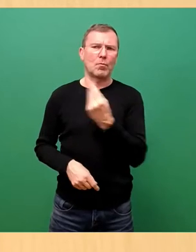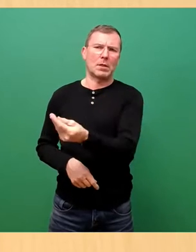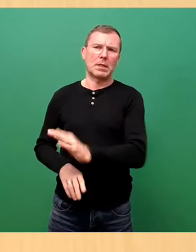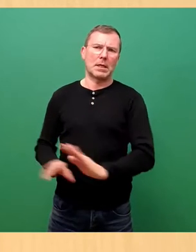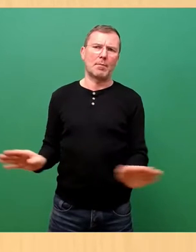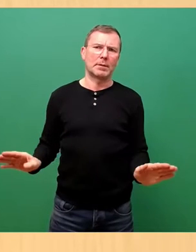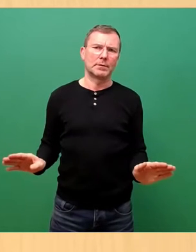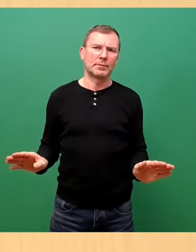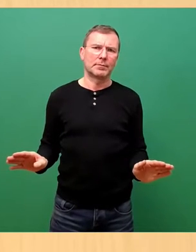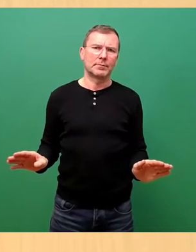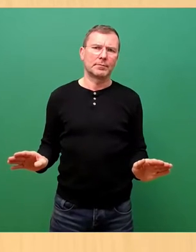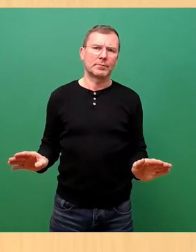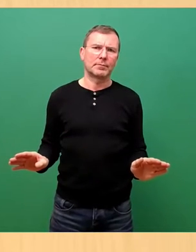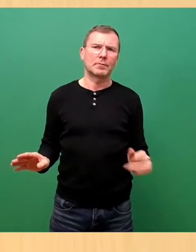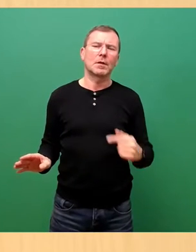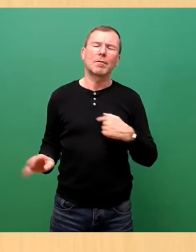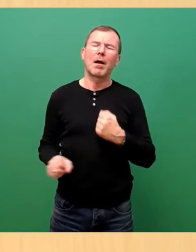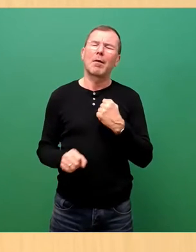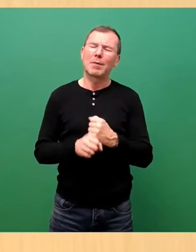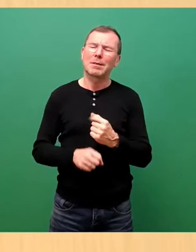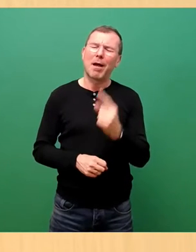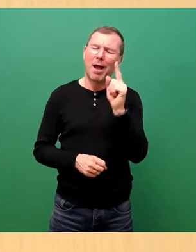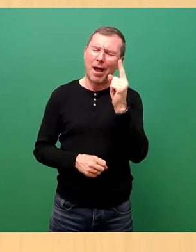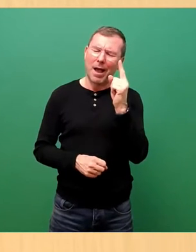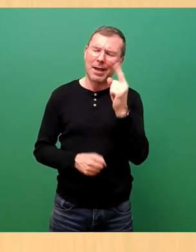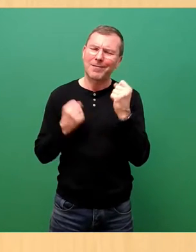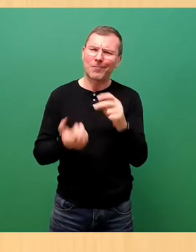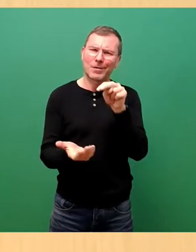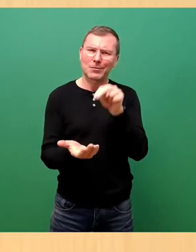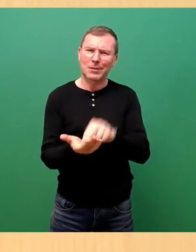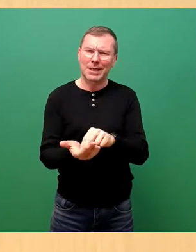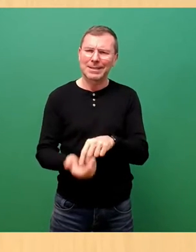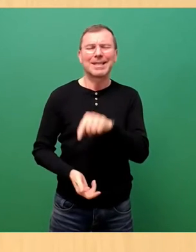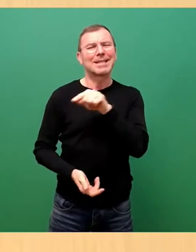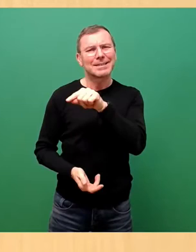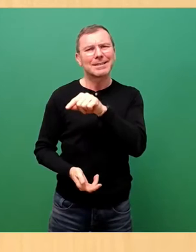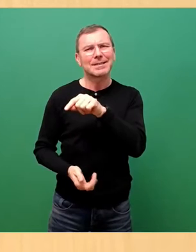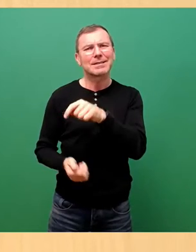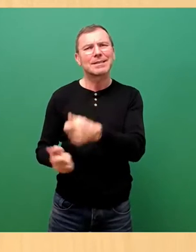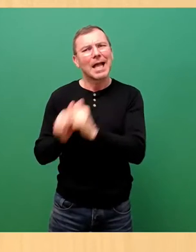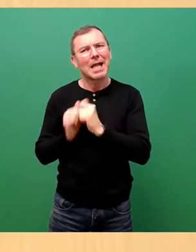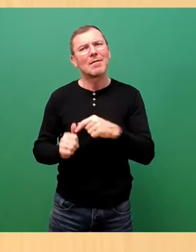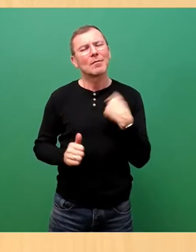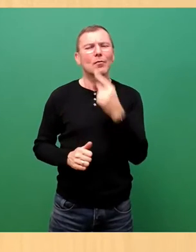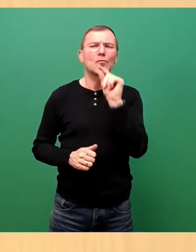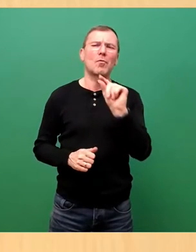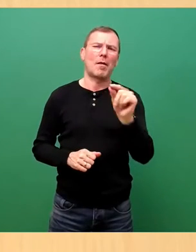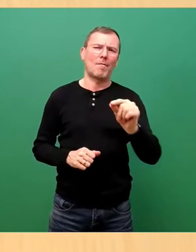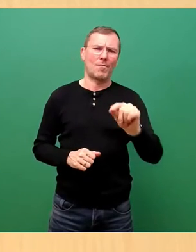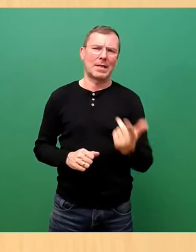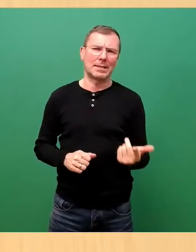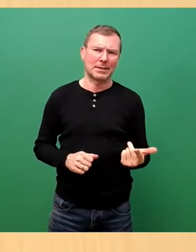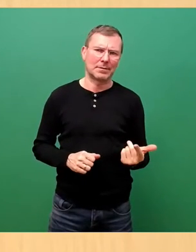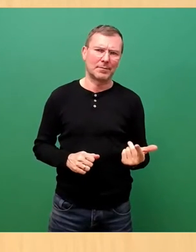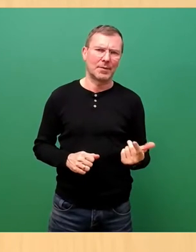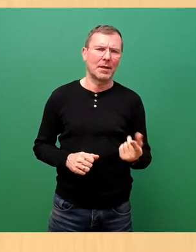und wir müssen aber eins konstatieren, er wird uns nur bedingt weiterhelfen. Er wird uns nur bedingt weiterhelfen, denn wir wissen alle,